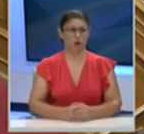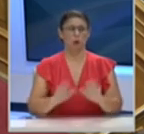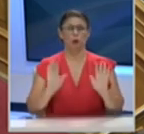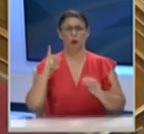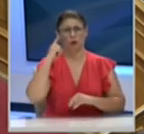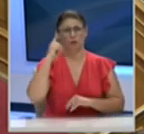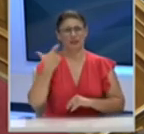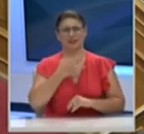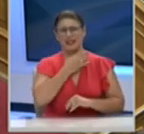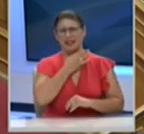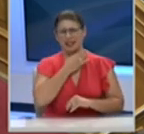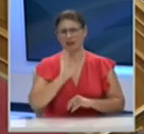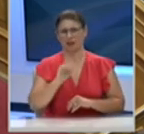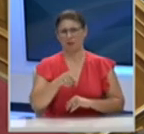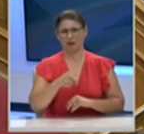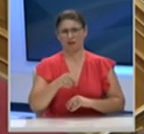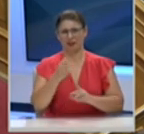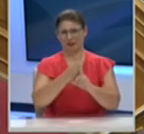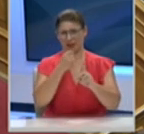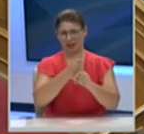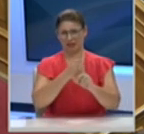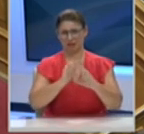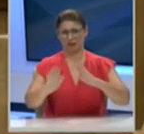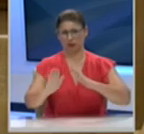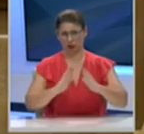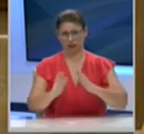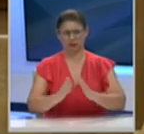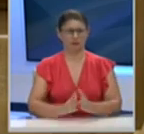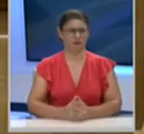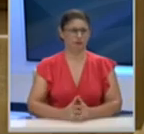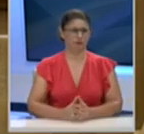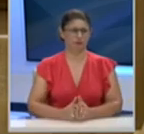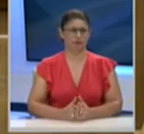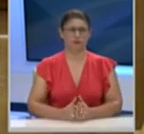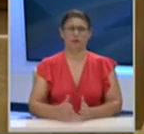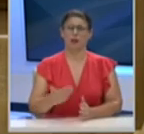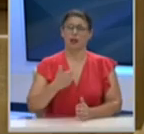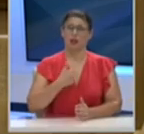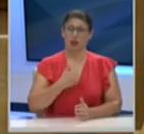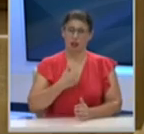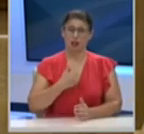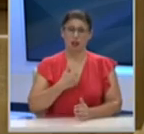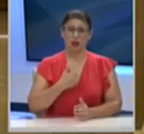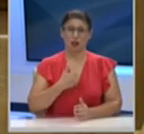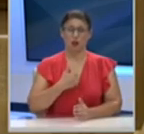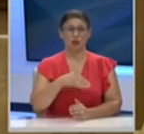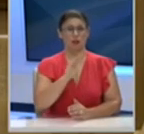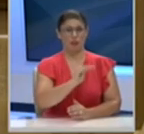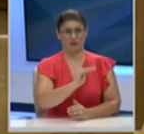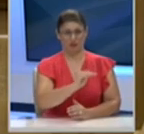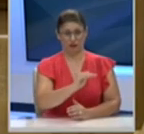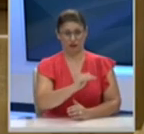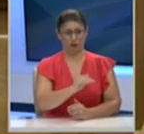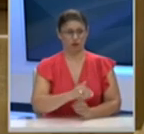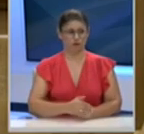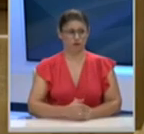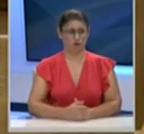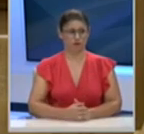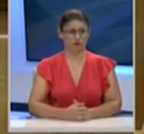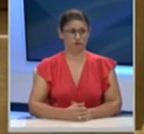ότι έχετε ανάγκη από τέτοιου είδους υπεράσπιση και προστασία. Εγώ θα σας απευθυνθώ,